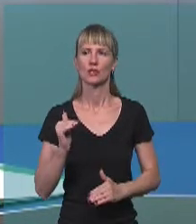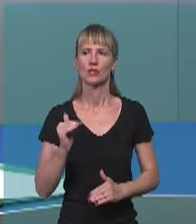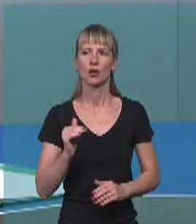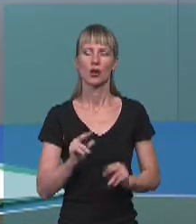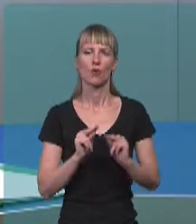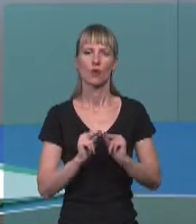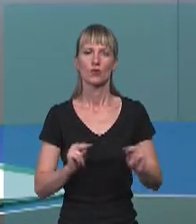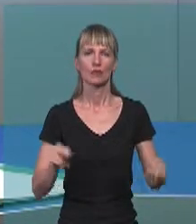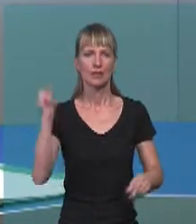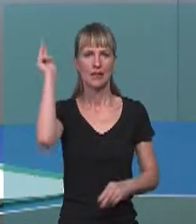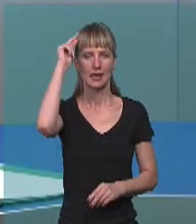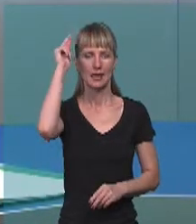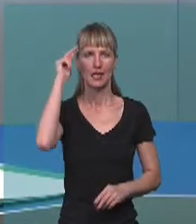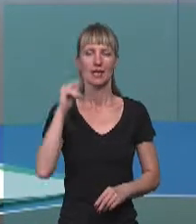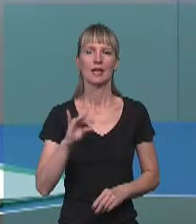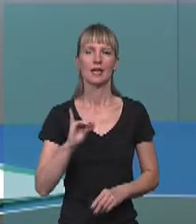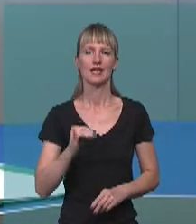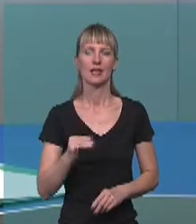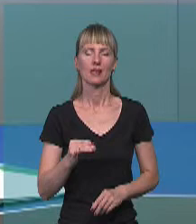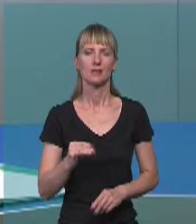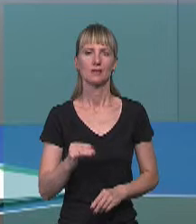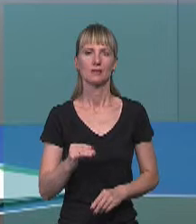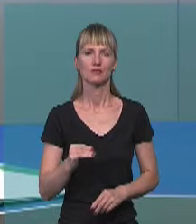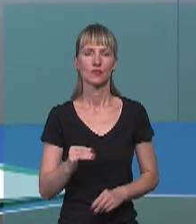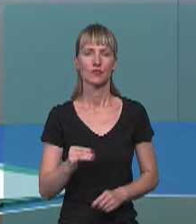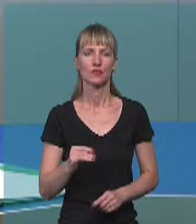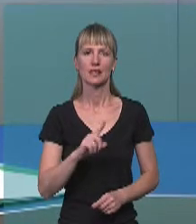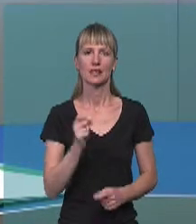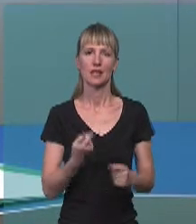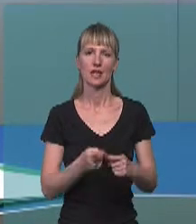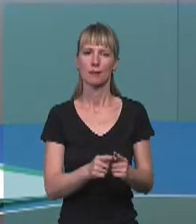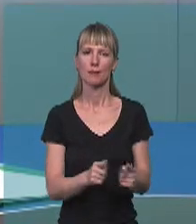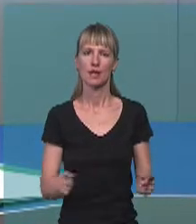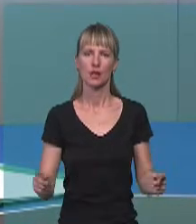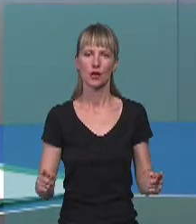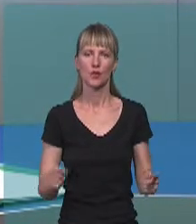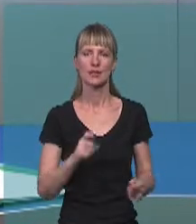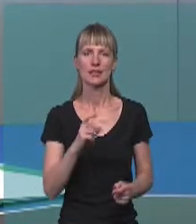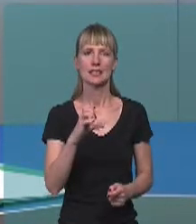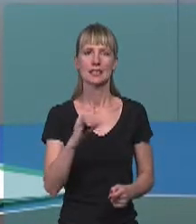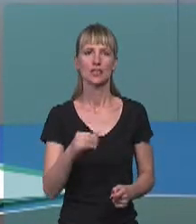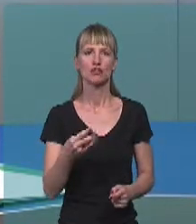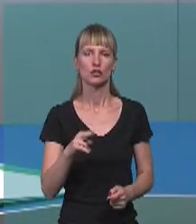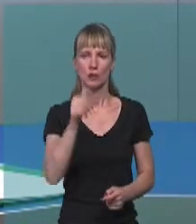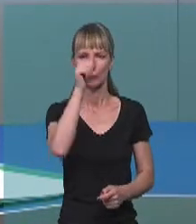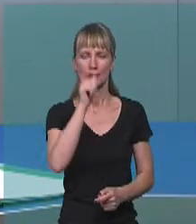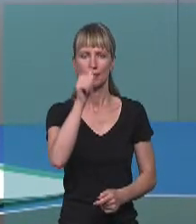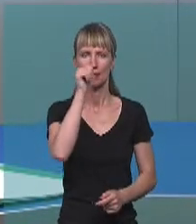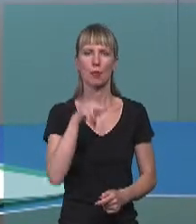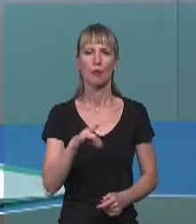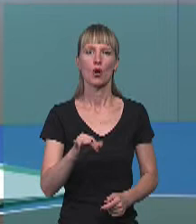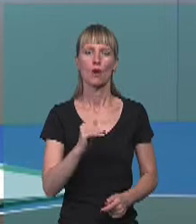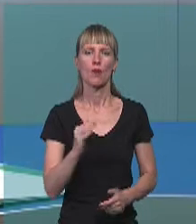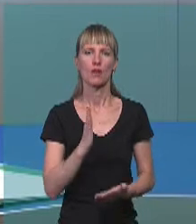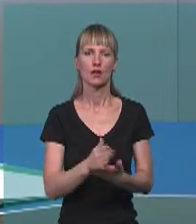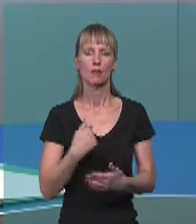підвищення педагогічної освіти. І за цей період з січня місяця в місячник профорієнтації